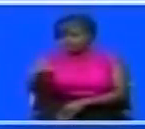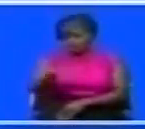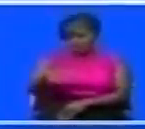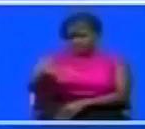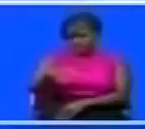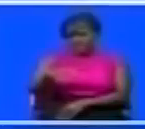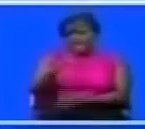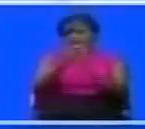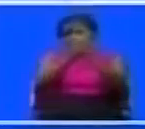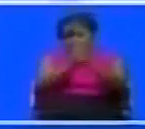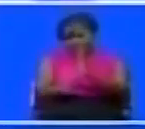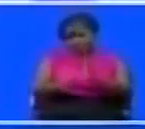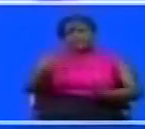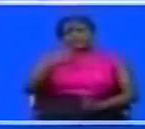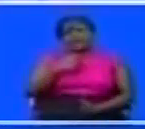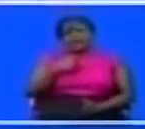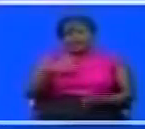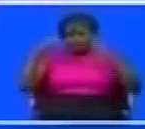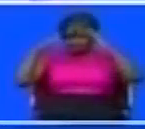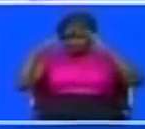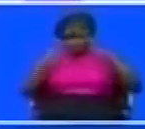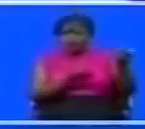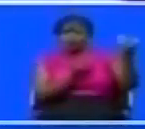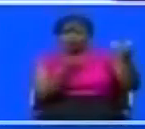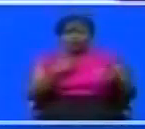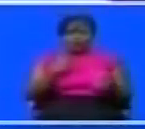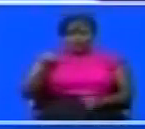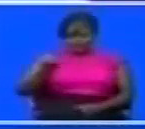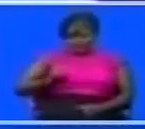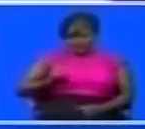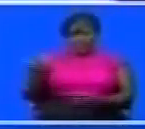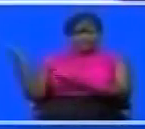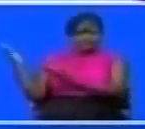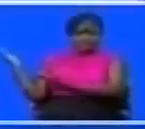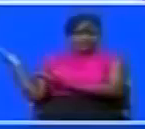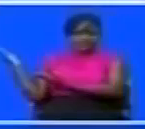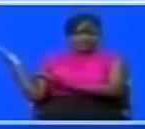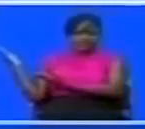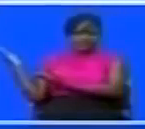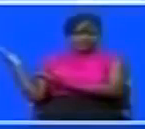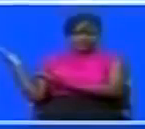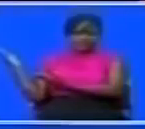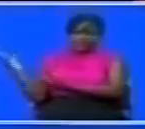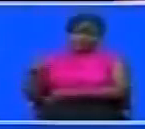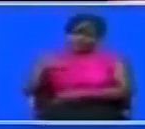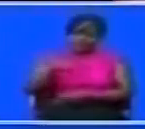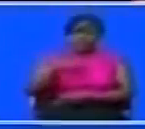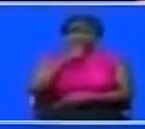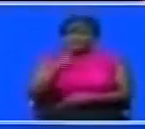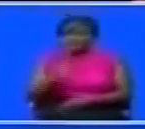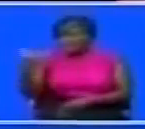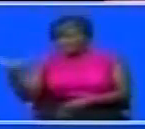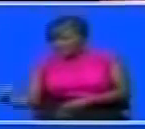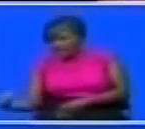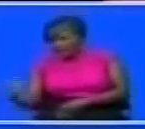wenye ujuzi na weledi wa kutia matumaini, kama mtoto huyu Emily Wamboi, ambaye licha ya kuwa na umri mdogo